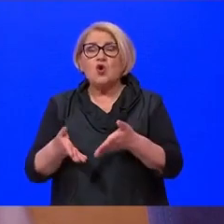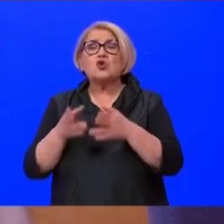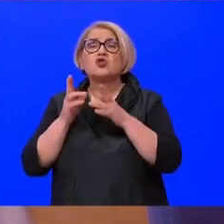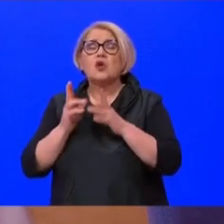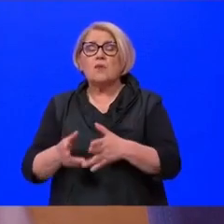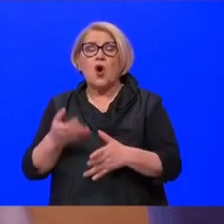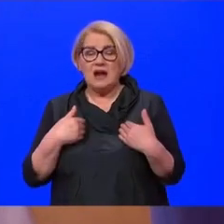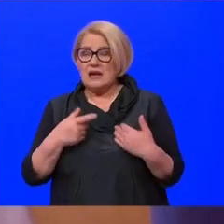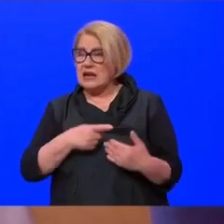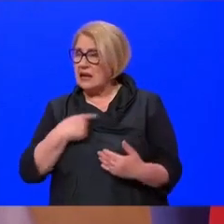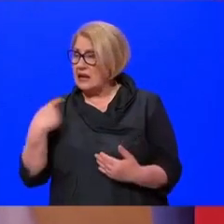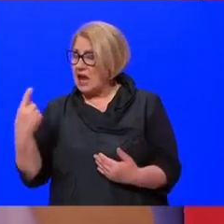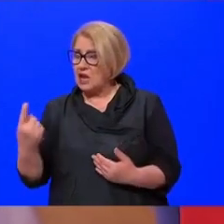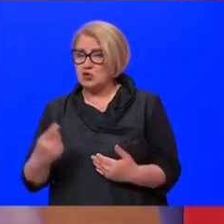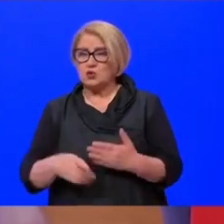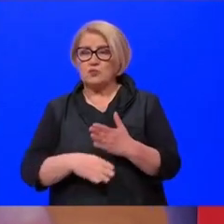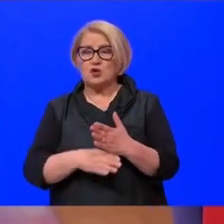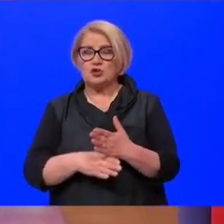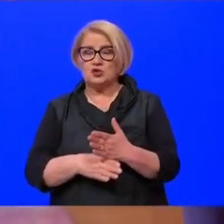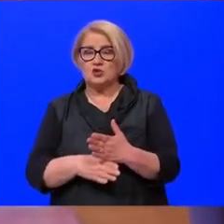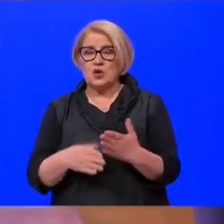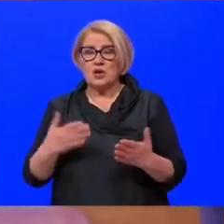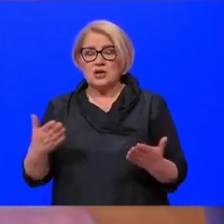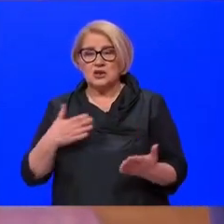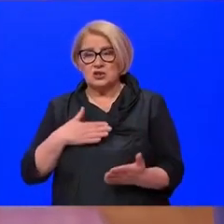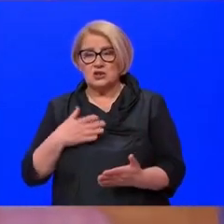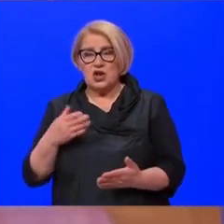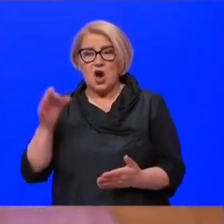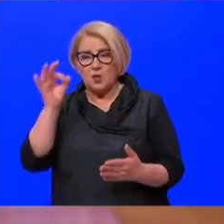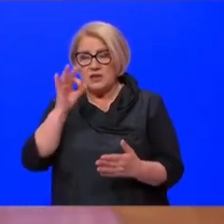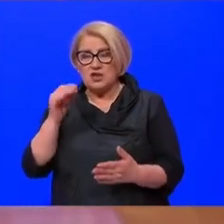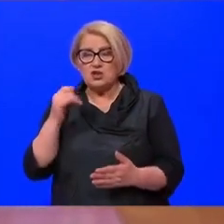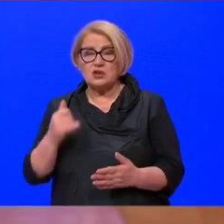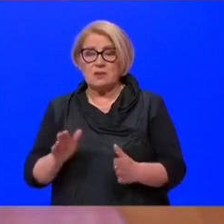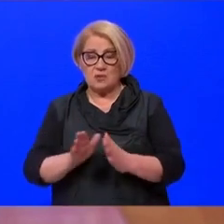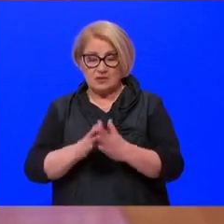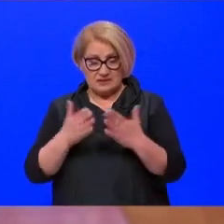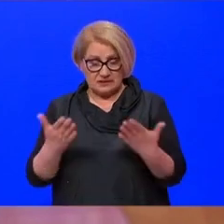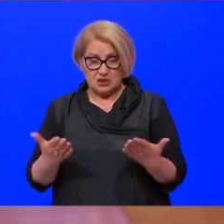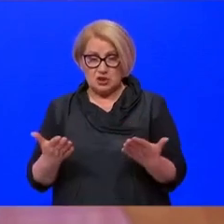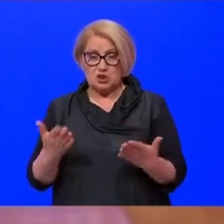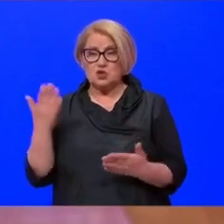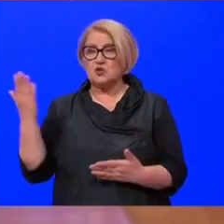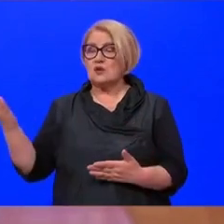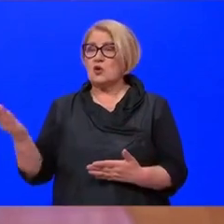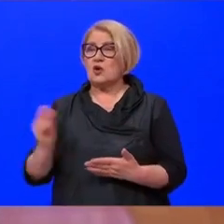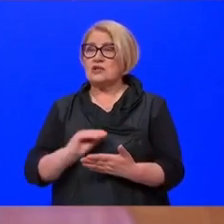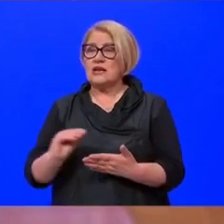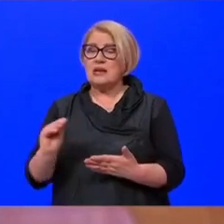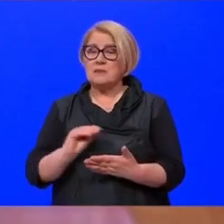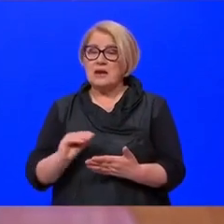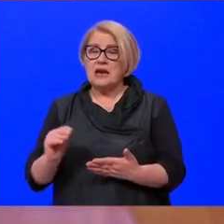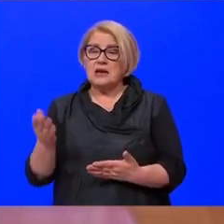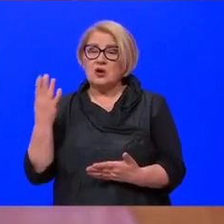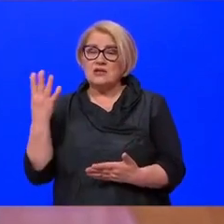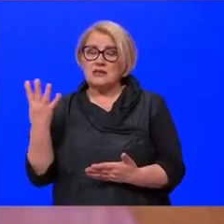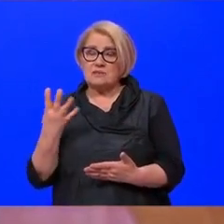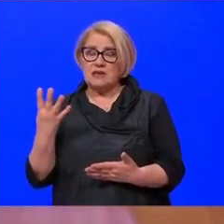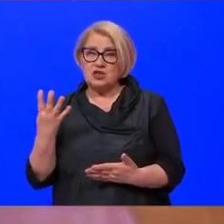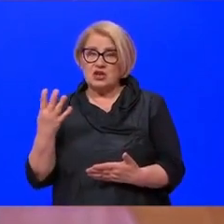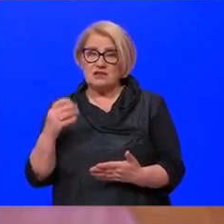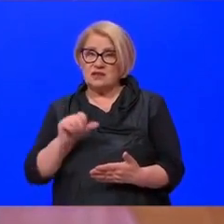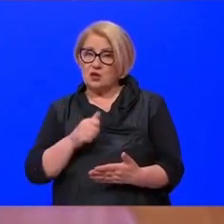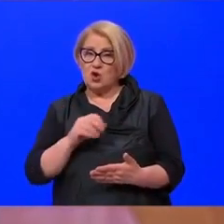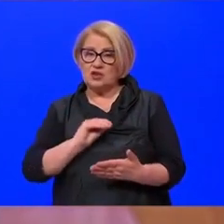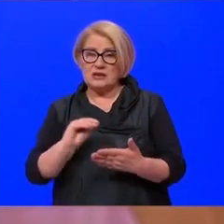To je zapravo poanta. Čuti od vas, žao mi je što nemamo sad priručnik vaš koji ste nam prije 4 godine ovdje predstavili, a